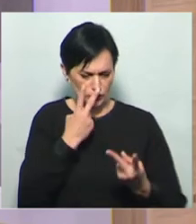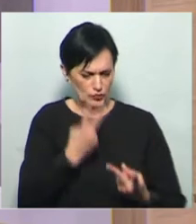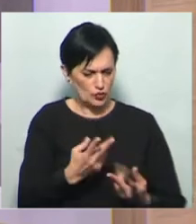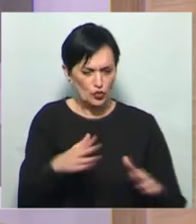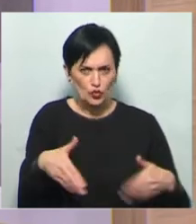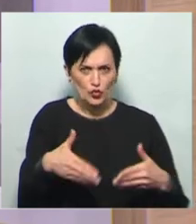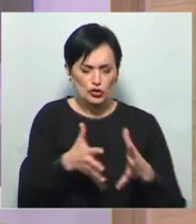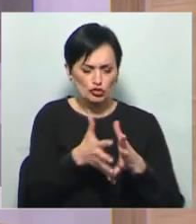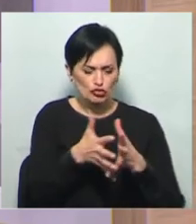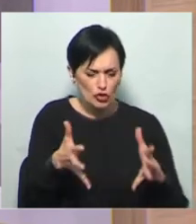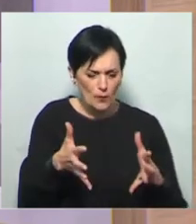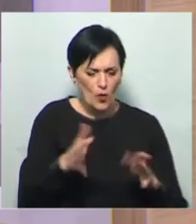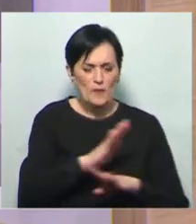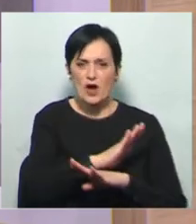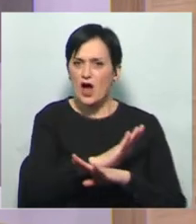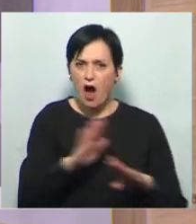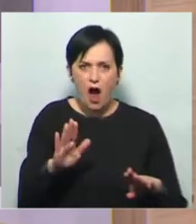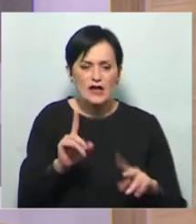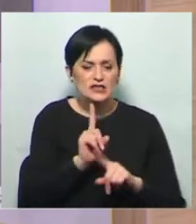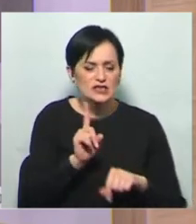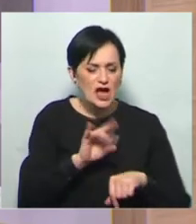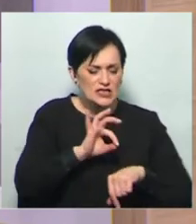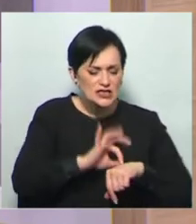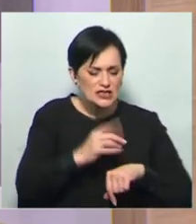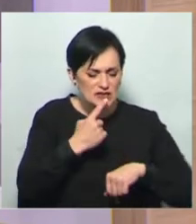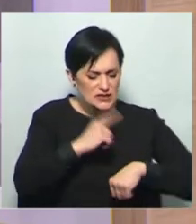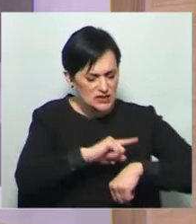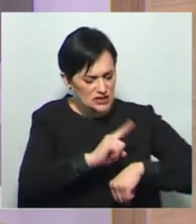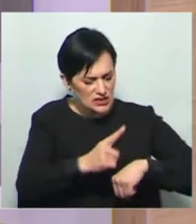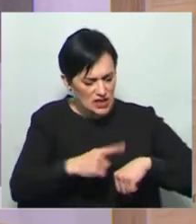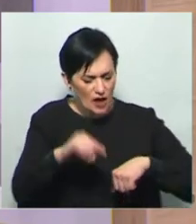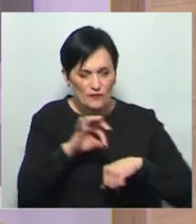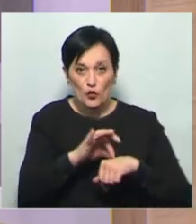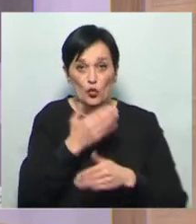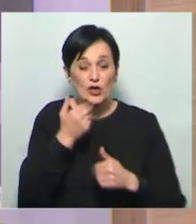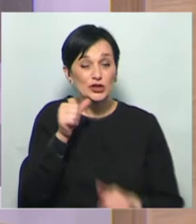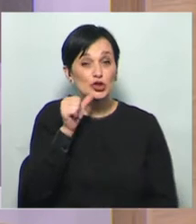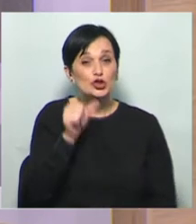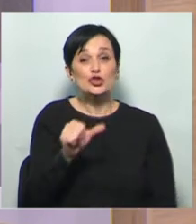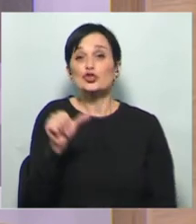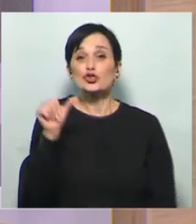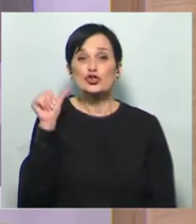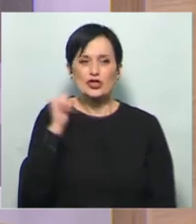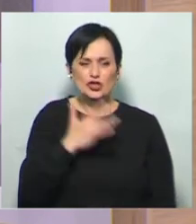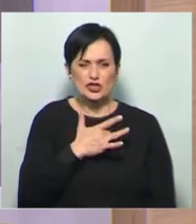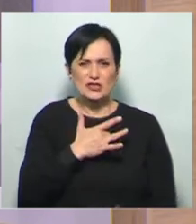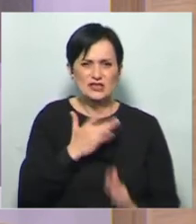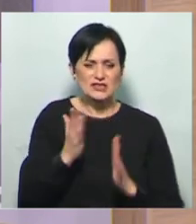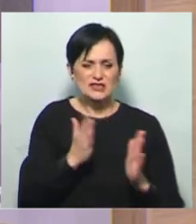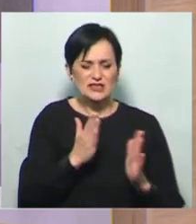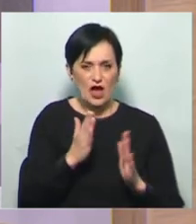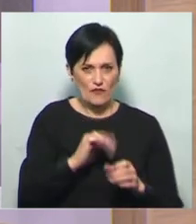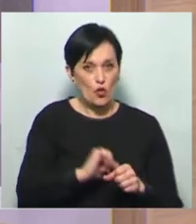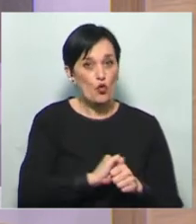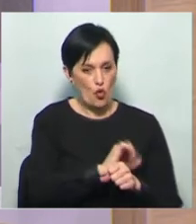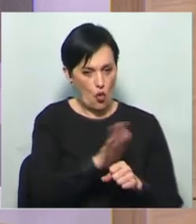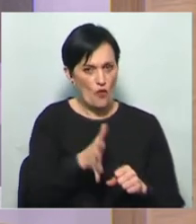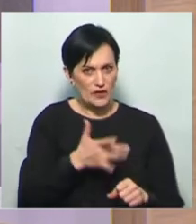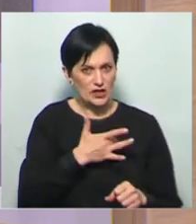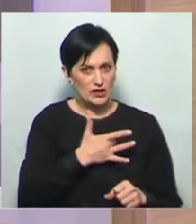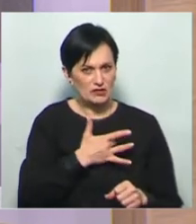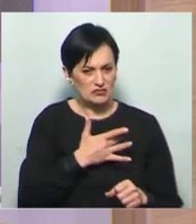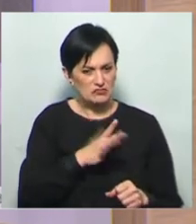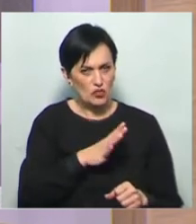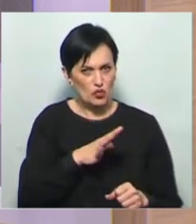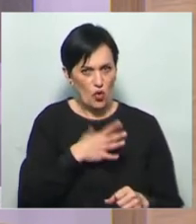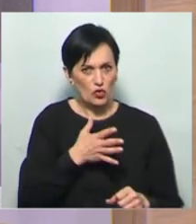არ შეჯუბება, არ პათოლოგიური სიზარგი არ არის. შარშან ზაბარაუდოდ გადავიტანე კოვიდი და აი